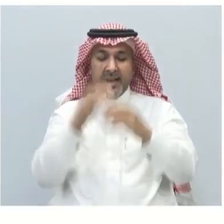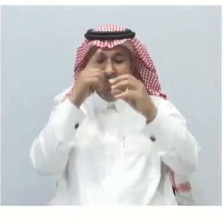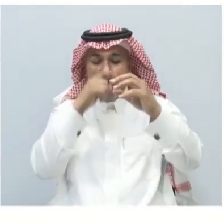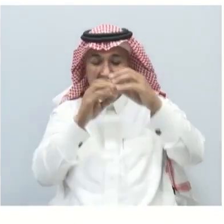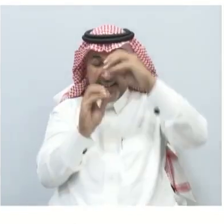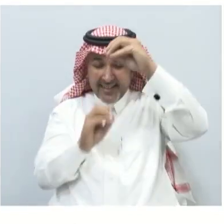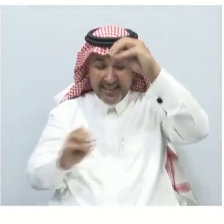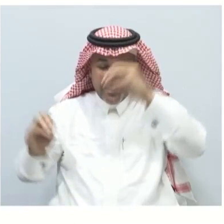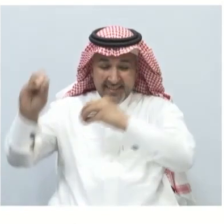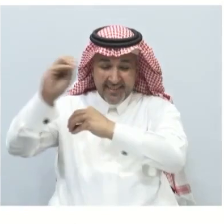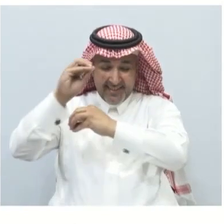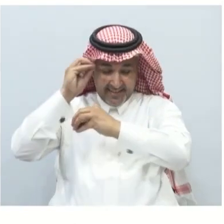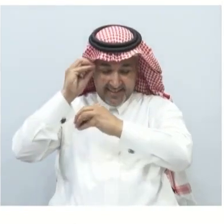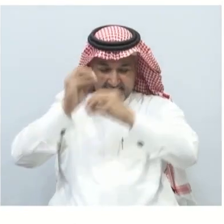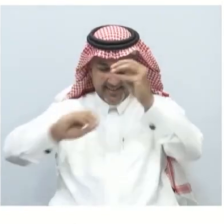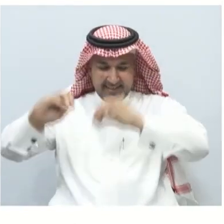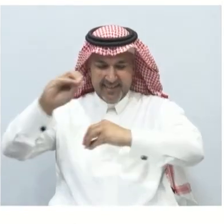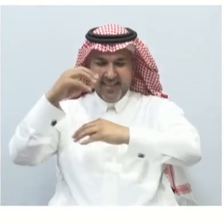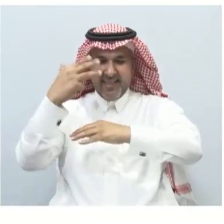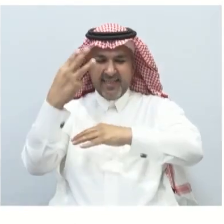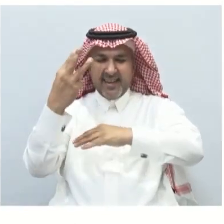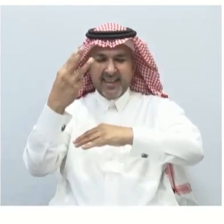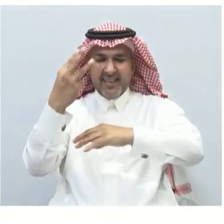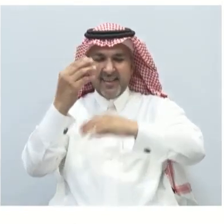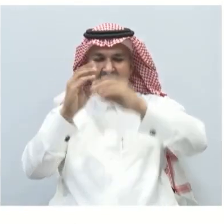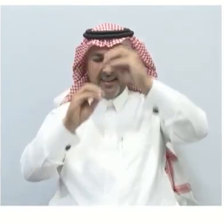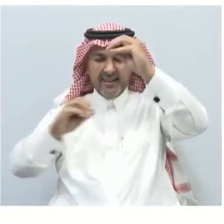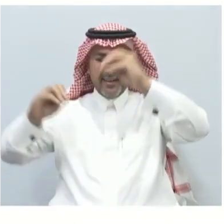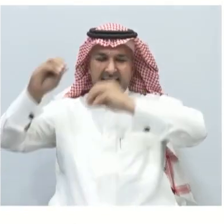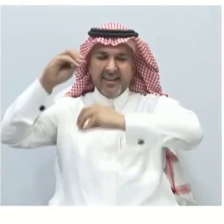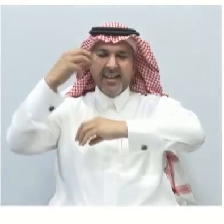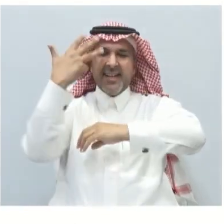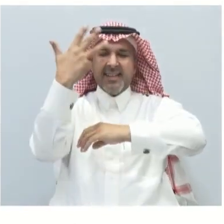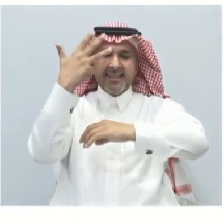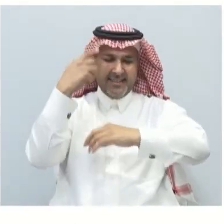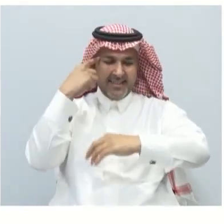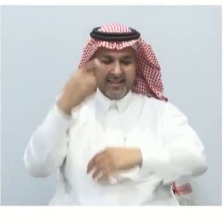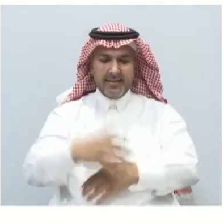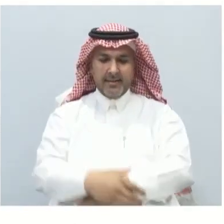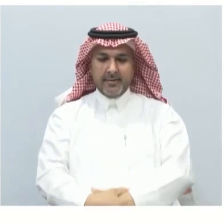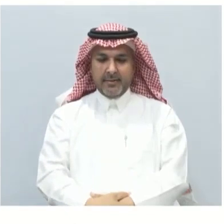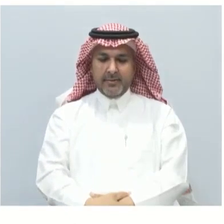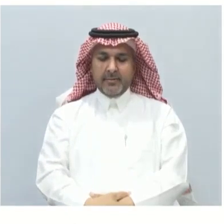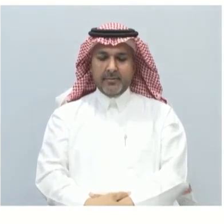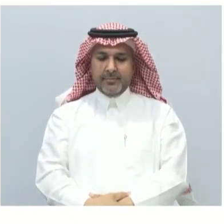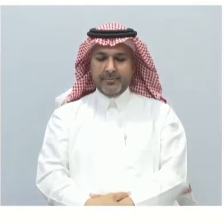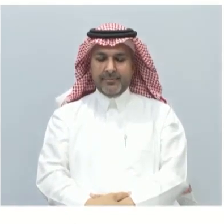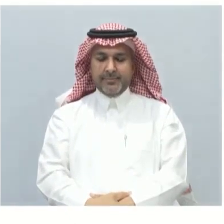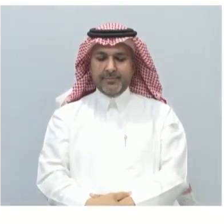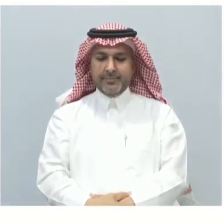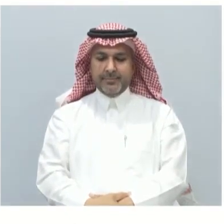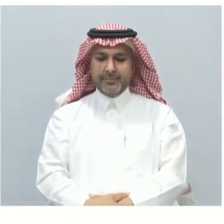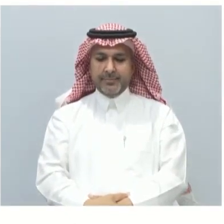يسوي الاس السالب ايش اقلب لك اياها تصير ثلاثه وعند السالب اثنين حتصير تسعه